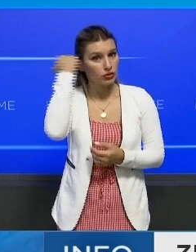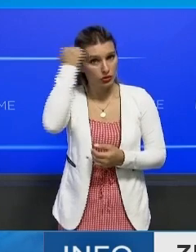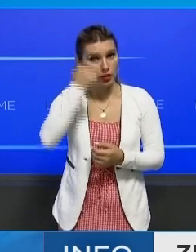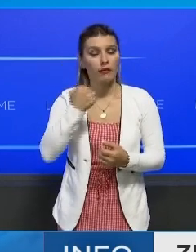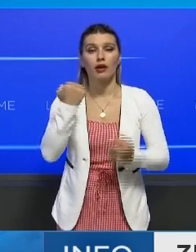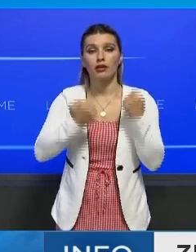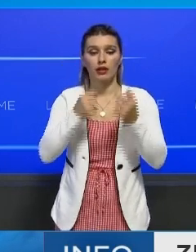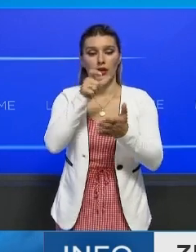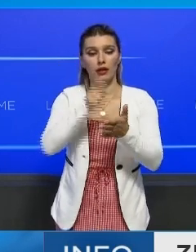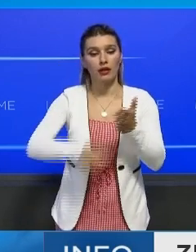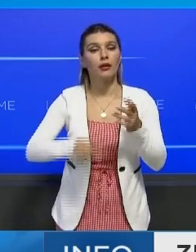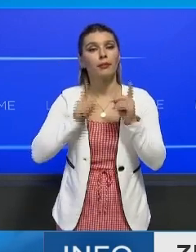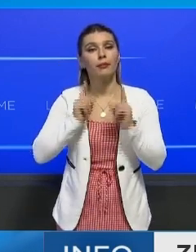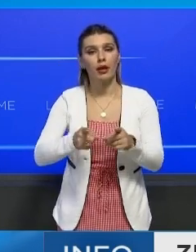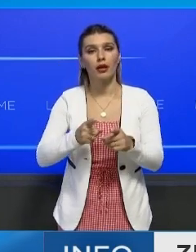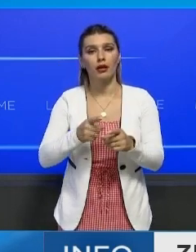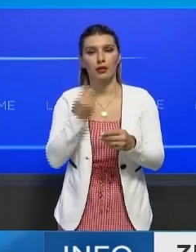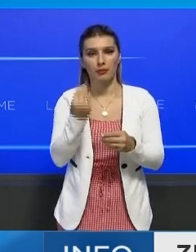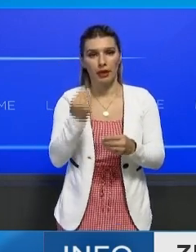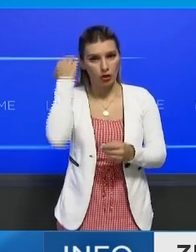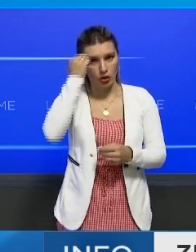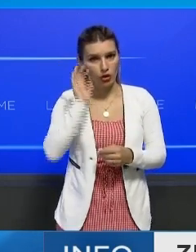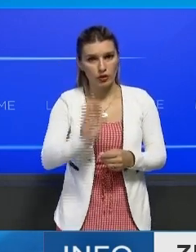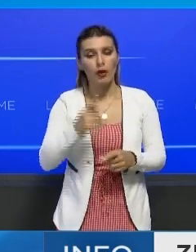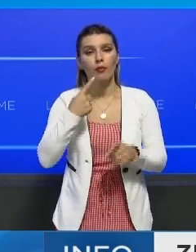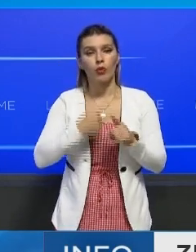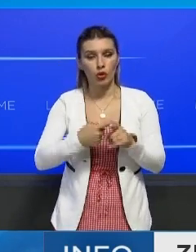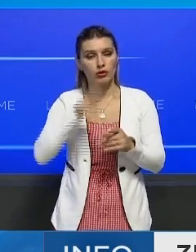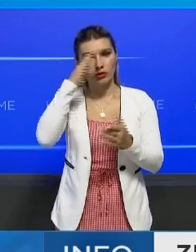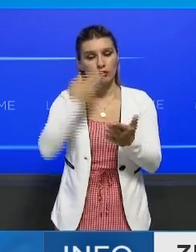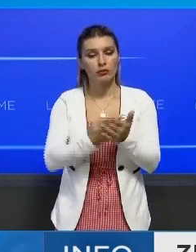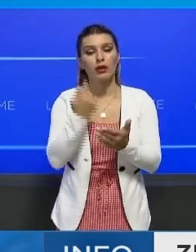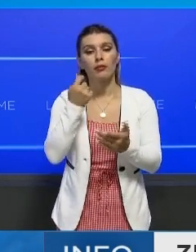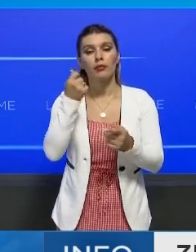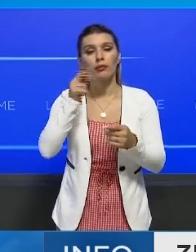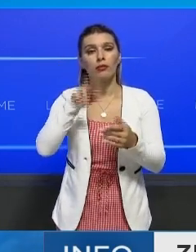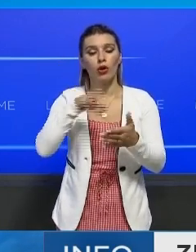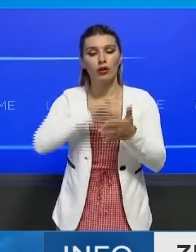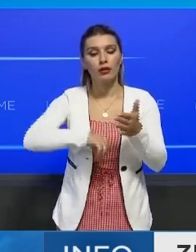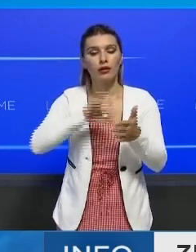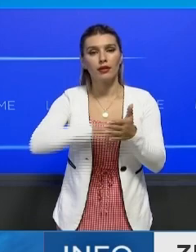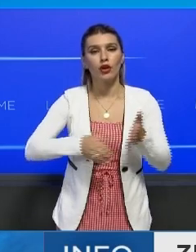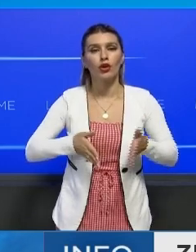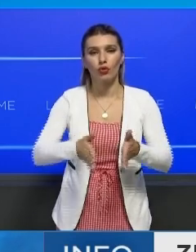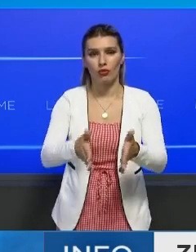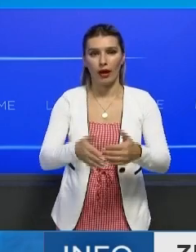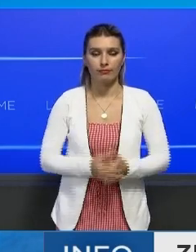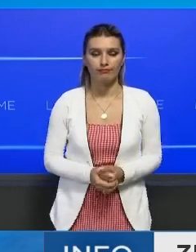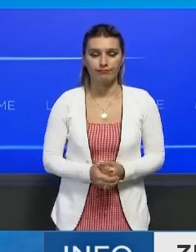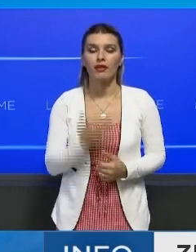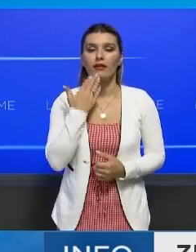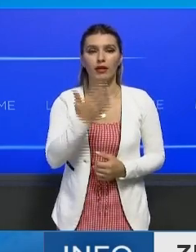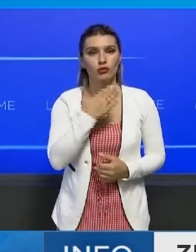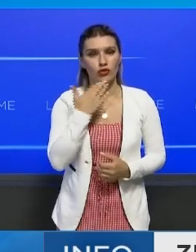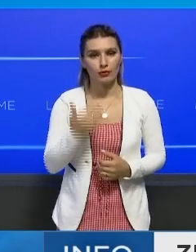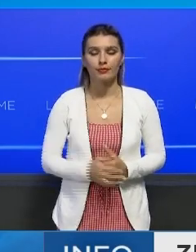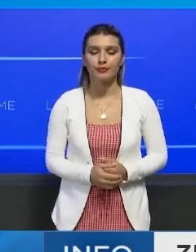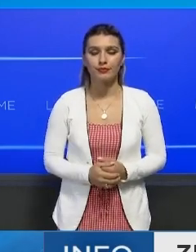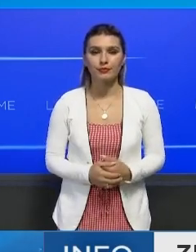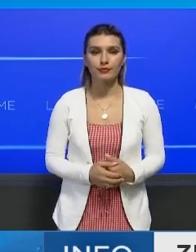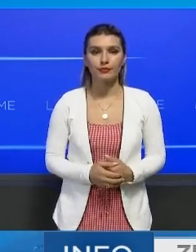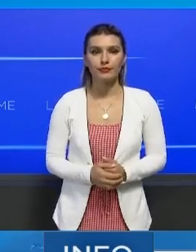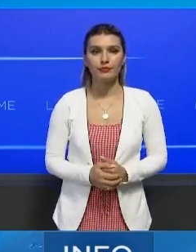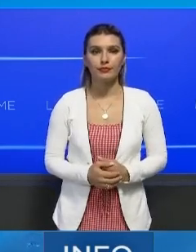patent shoferi me afat të vlerëshëm dhe dëshminë mbi pagesën e taksave rrugore dhe ekologjike. Ju falenderojmë shumë për kohën. Ju falenderit juve për